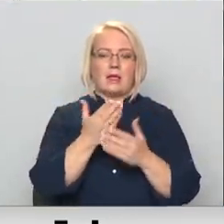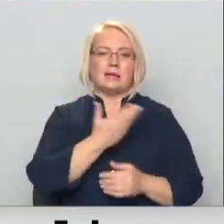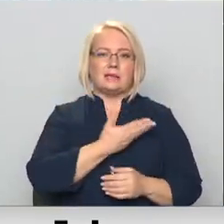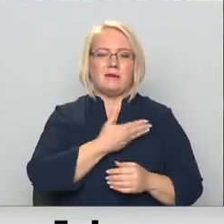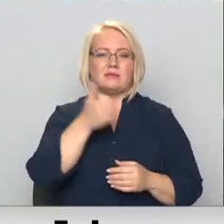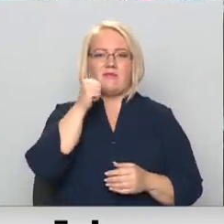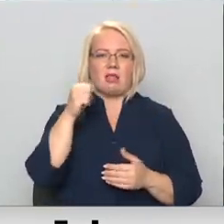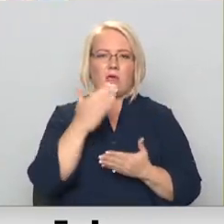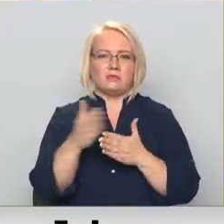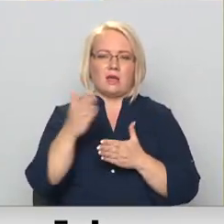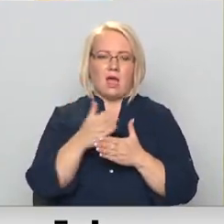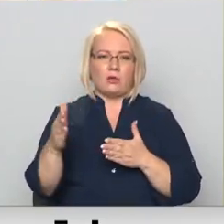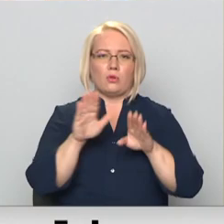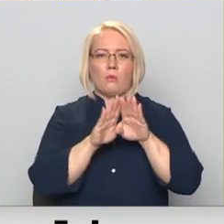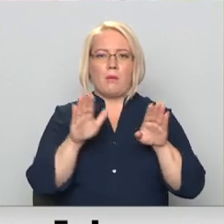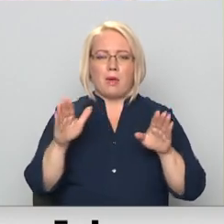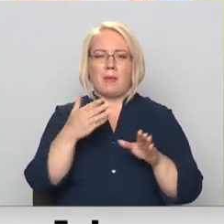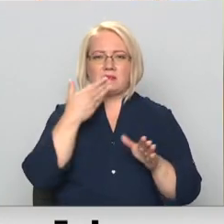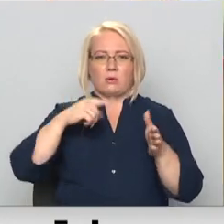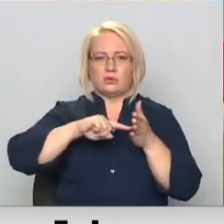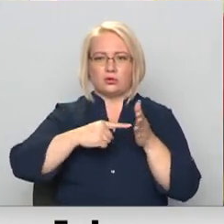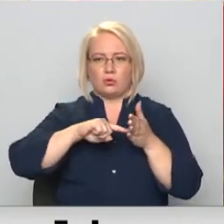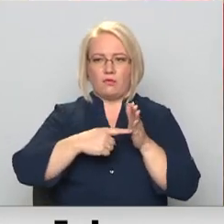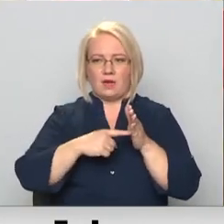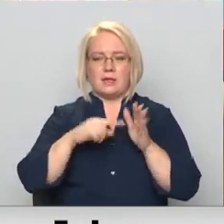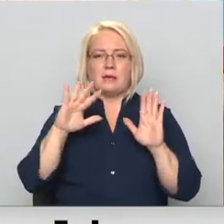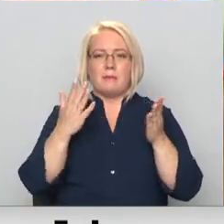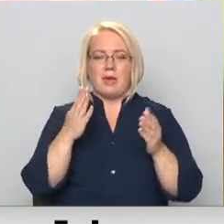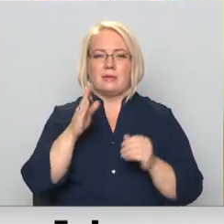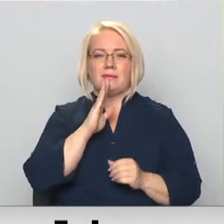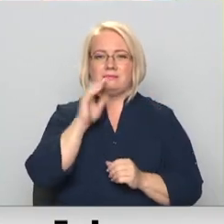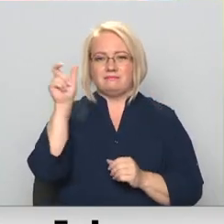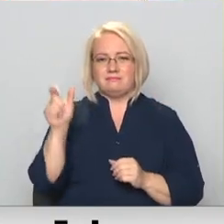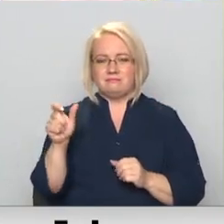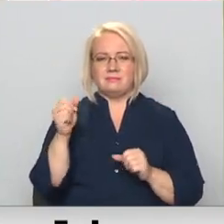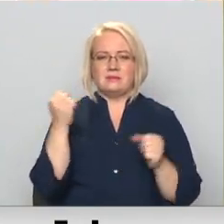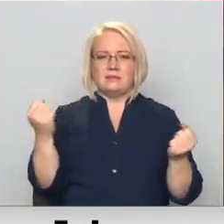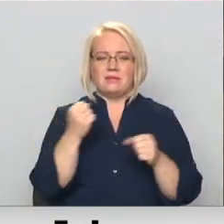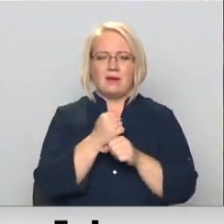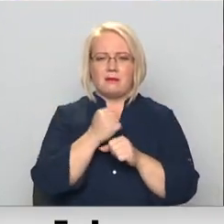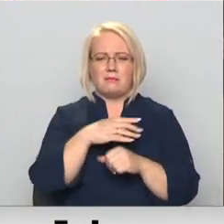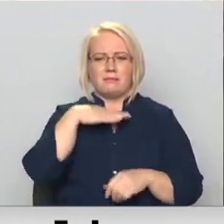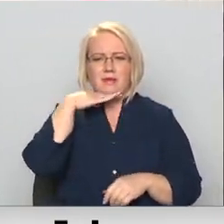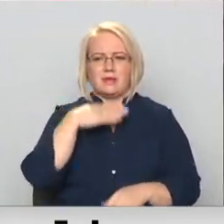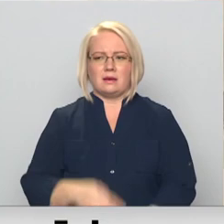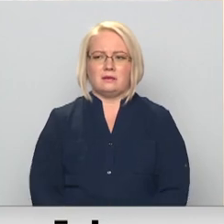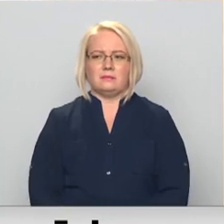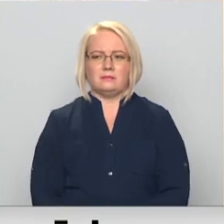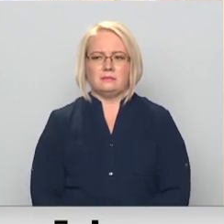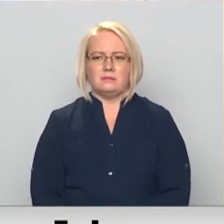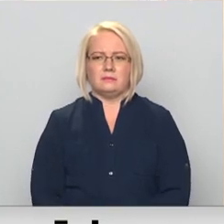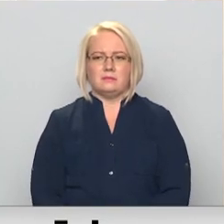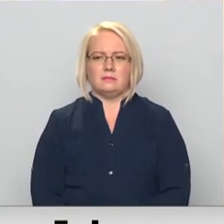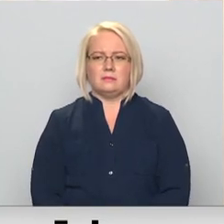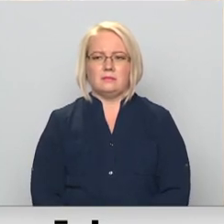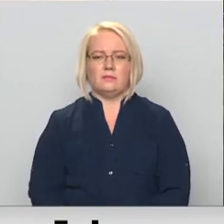nav izpakota un mēbeles nesaskrūvētas. Taču Evai darbarīku netrūkst. Nu viss, ko vajag